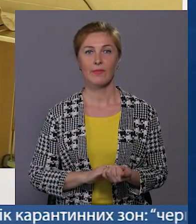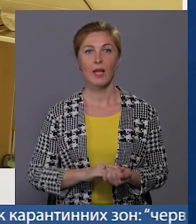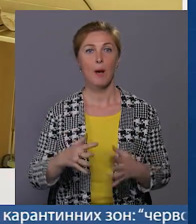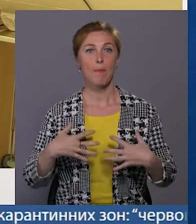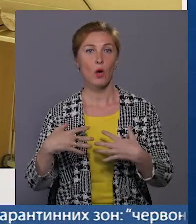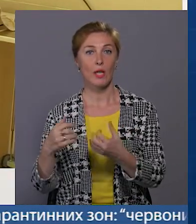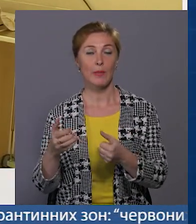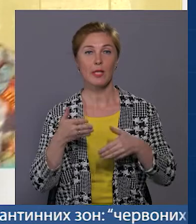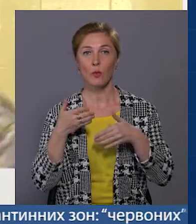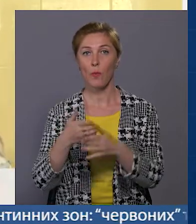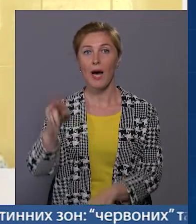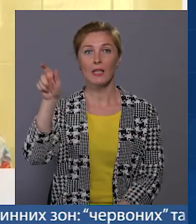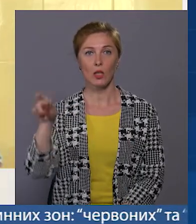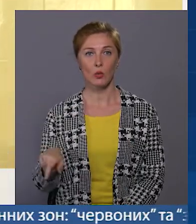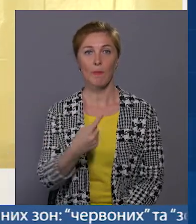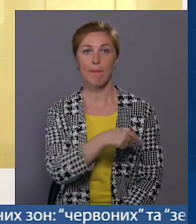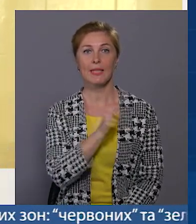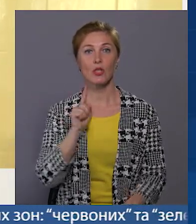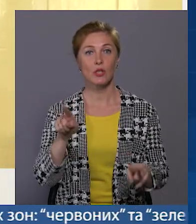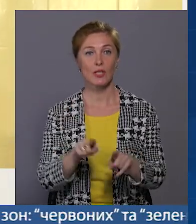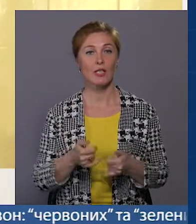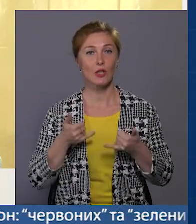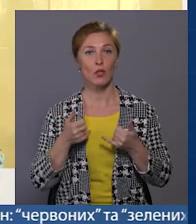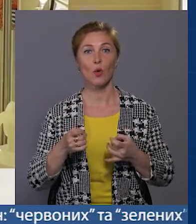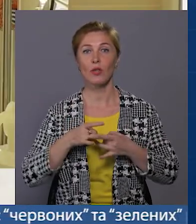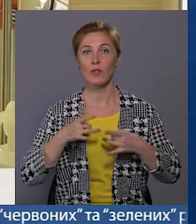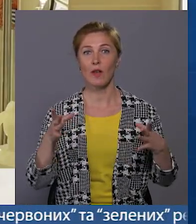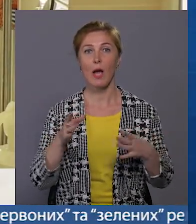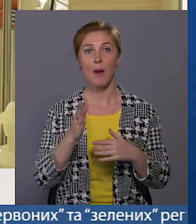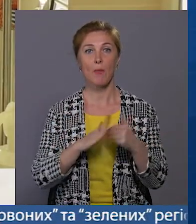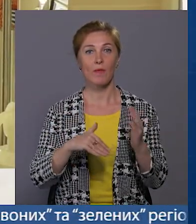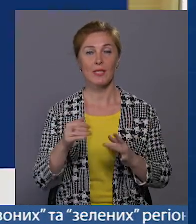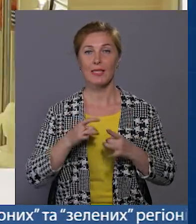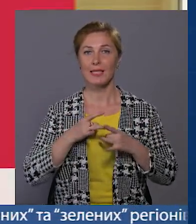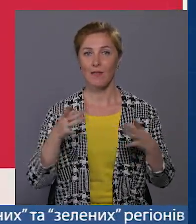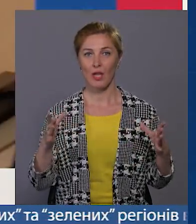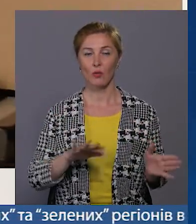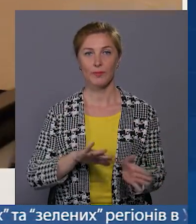Покликання – допомагати людям. Медичні сестри сьогодні відзначають професійне свято.